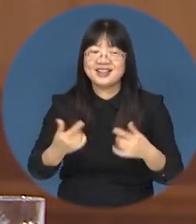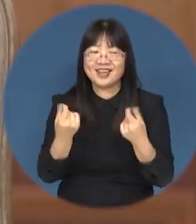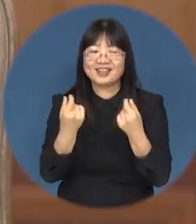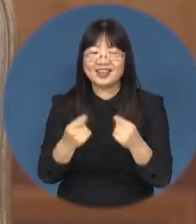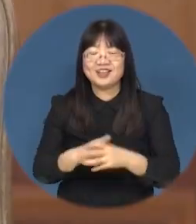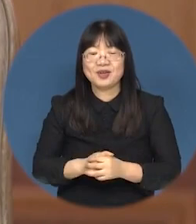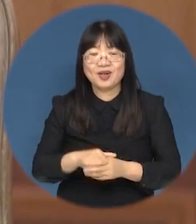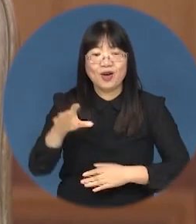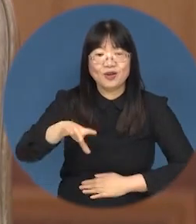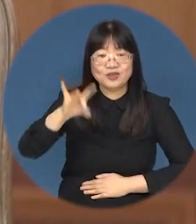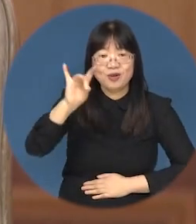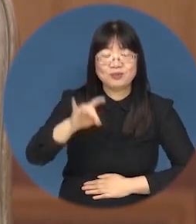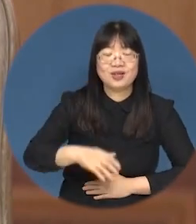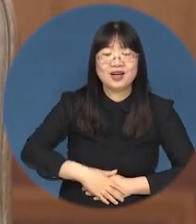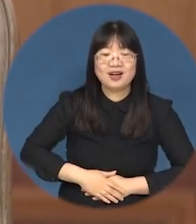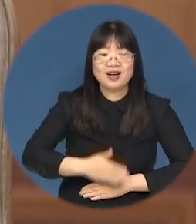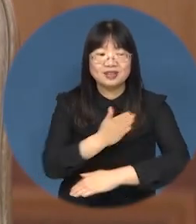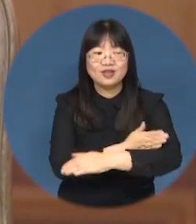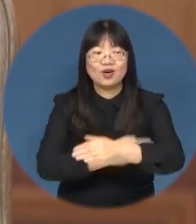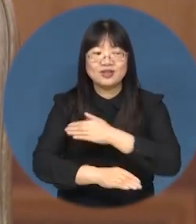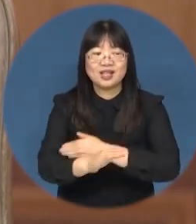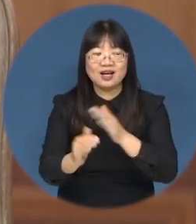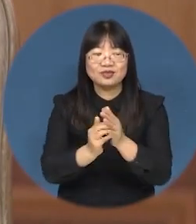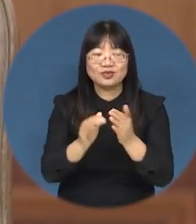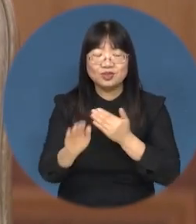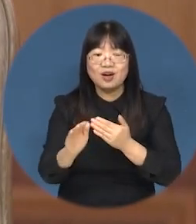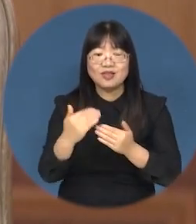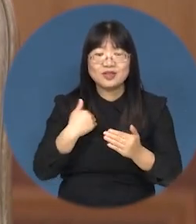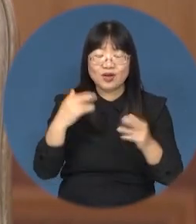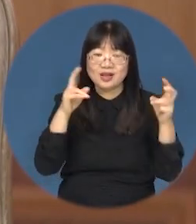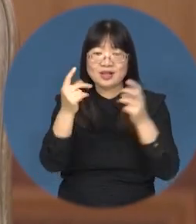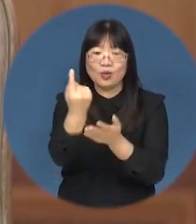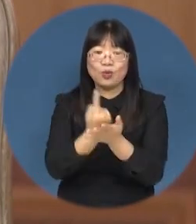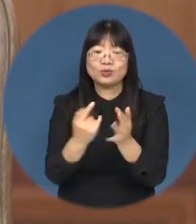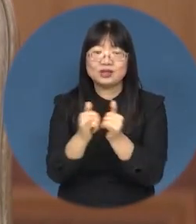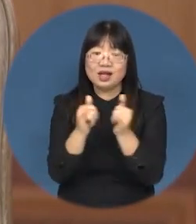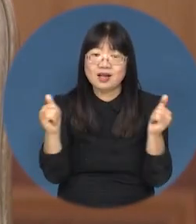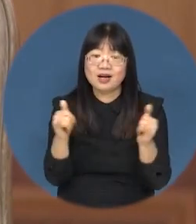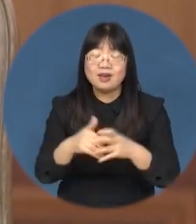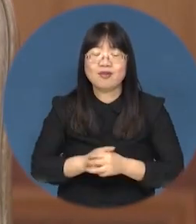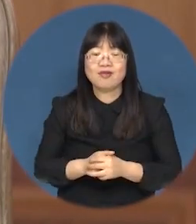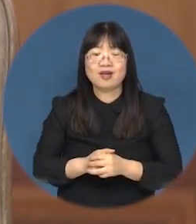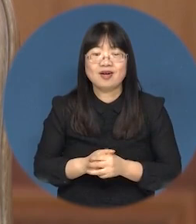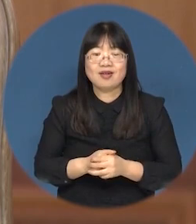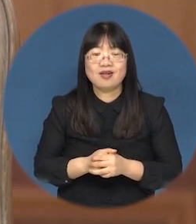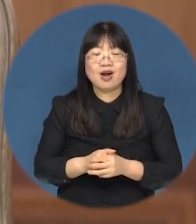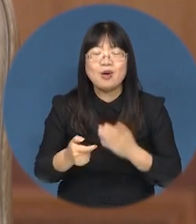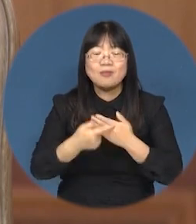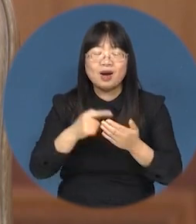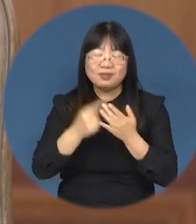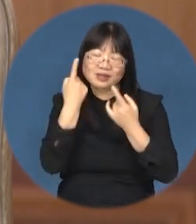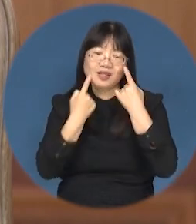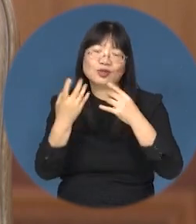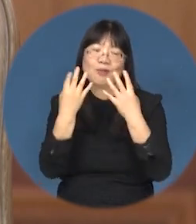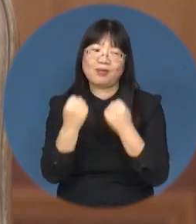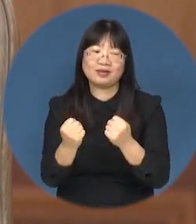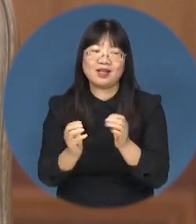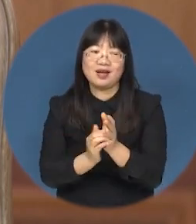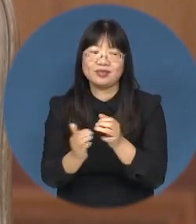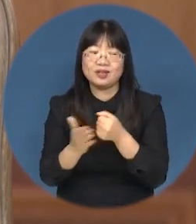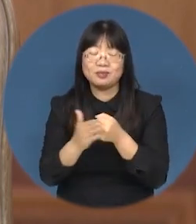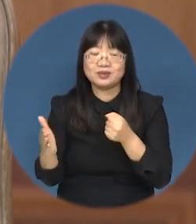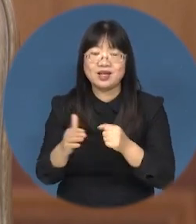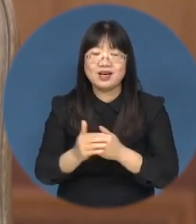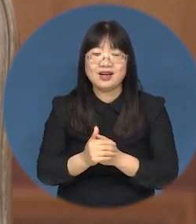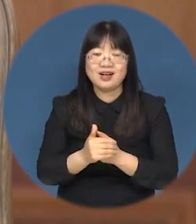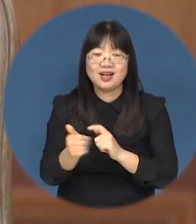그렇습니다. 처음 절단돼가지고 저희 회사에 찾아오신 분들은 굉장히 이렇게 마음의 상처를 많이 입고 오신 그렇죠. 분들이잖아요.